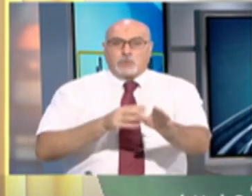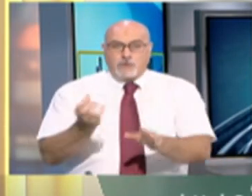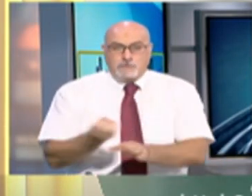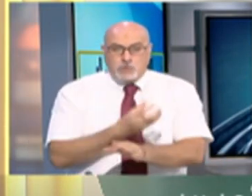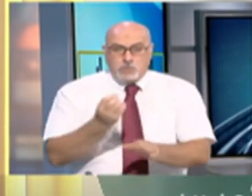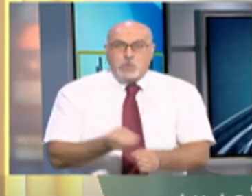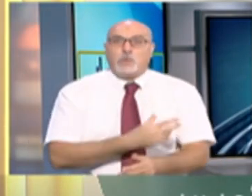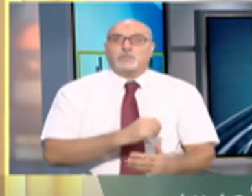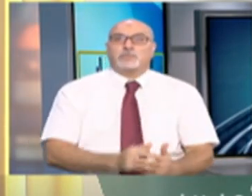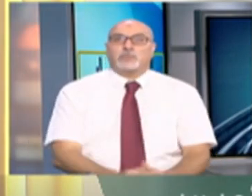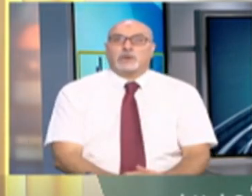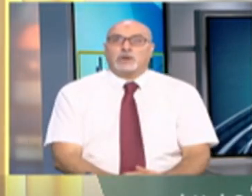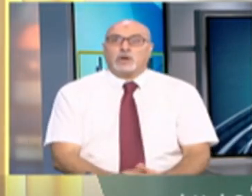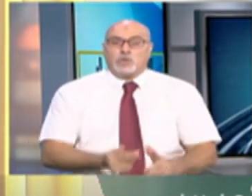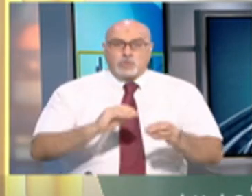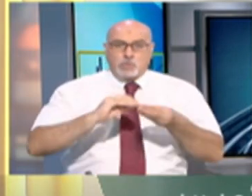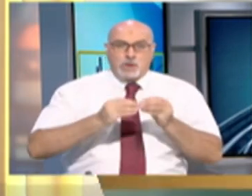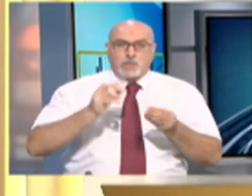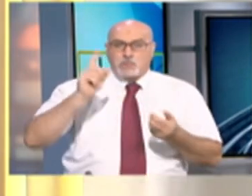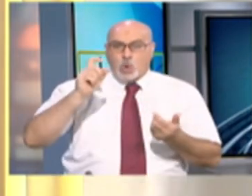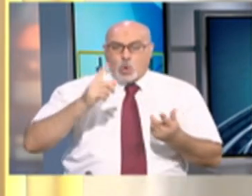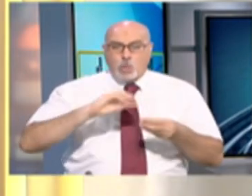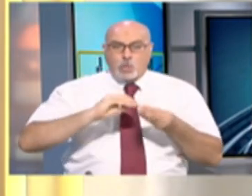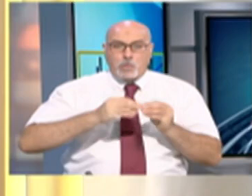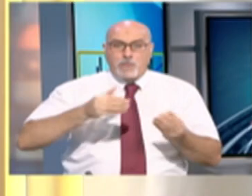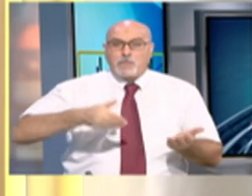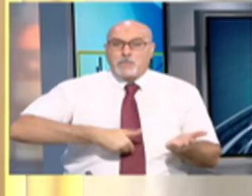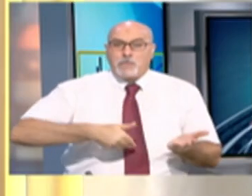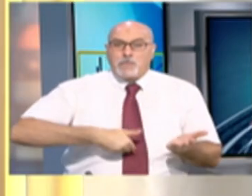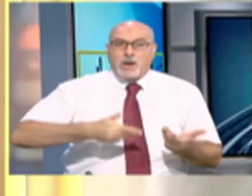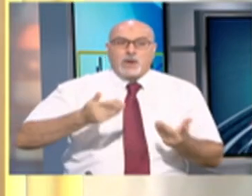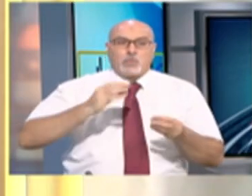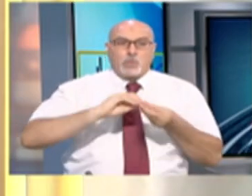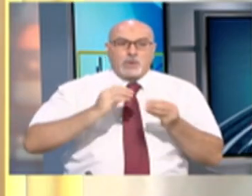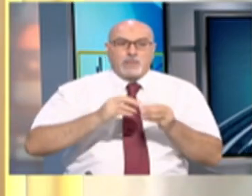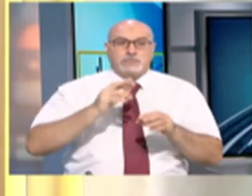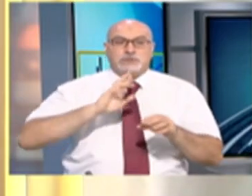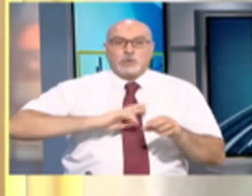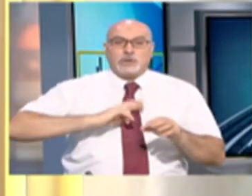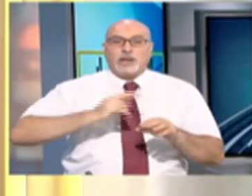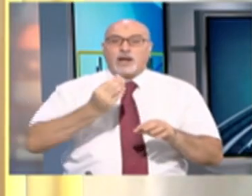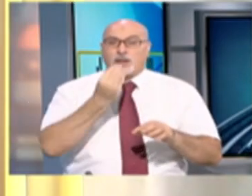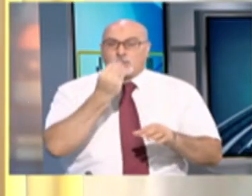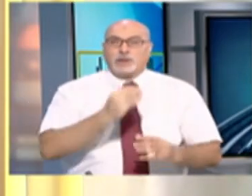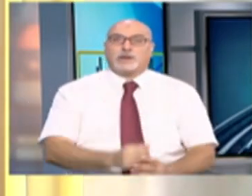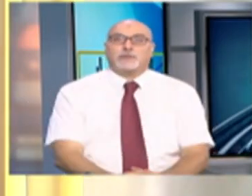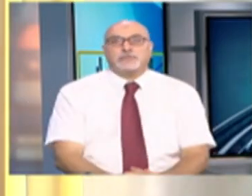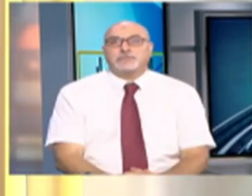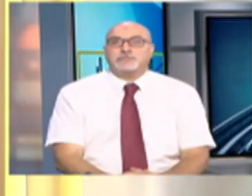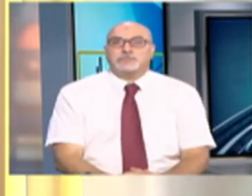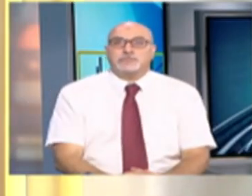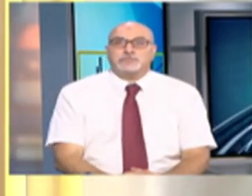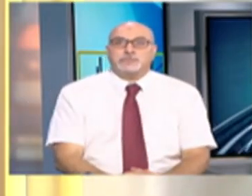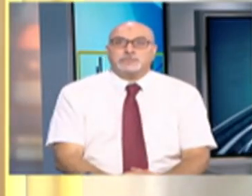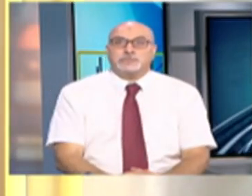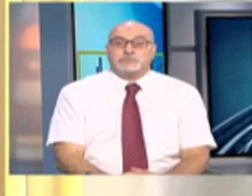وندرة المياه وأزمة التغذية وتهديدات أمنية متجددة، وبالتالي